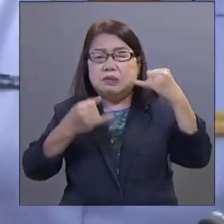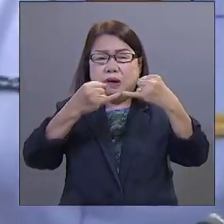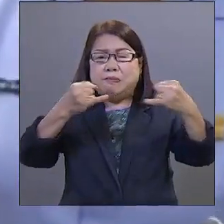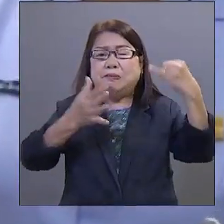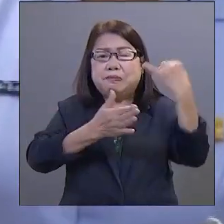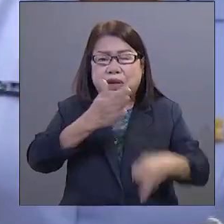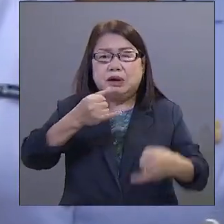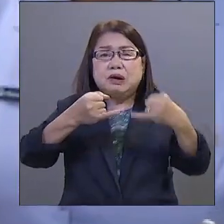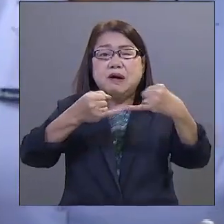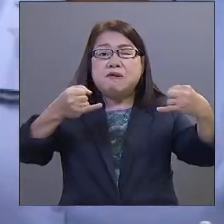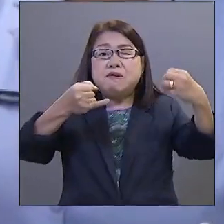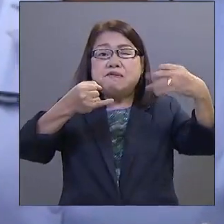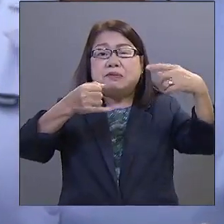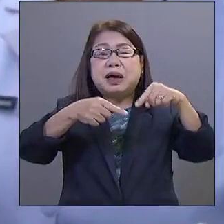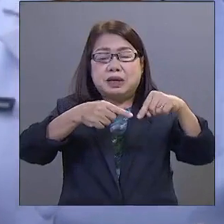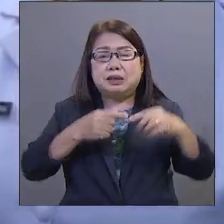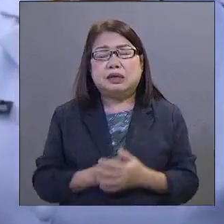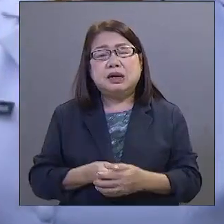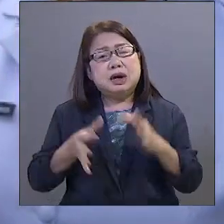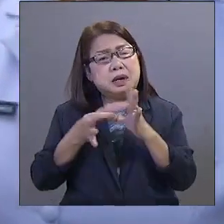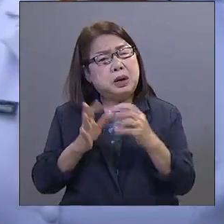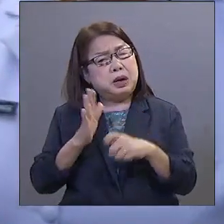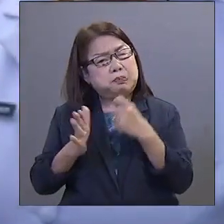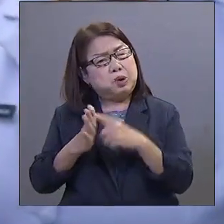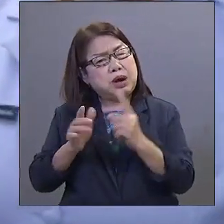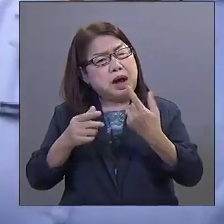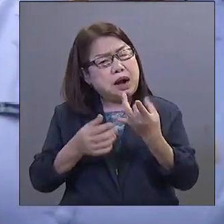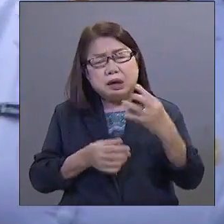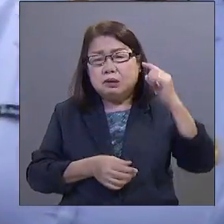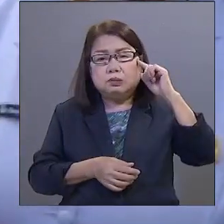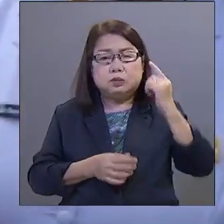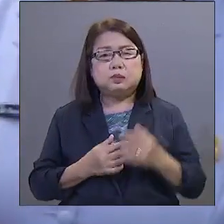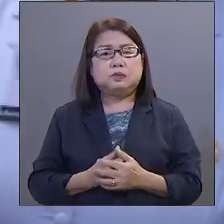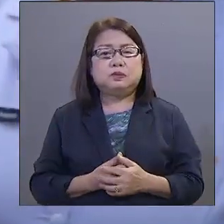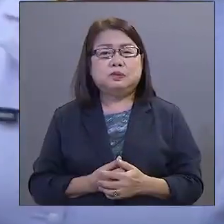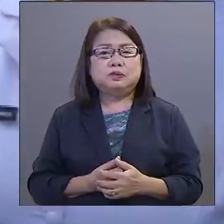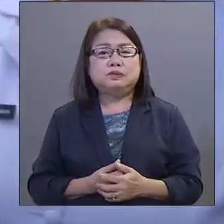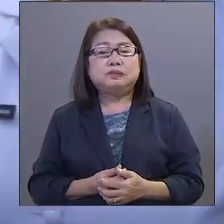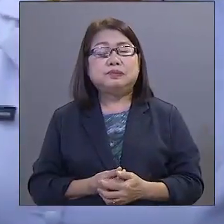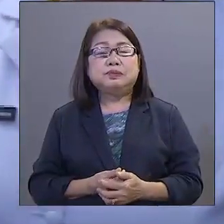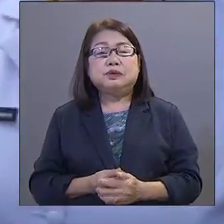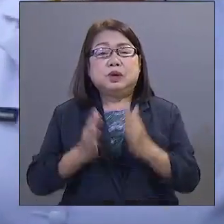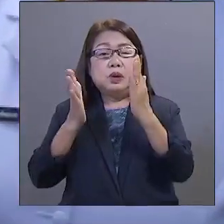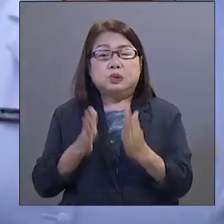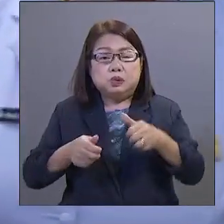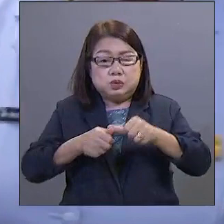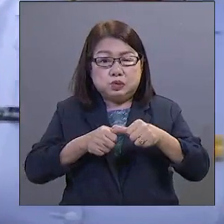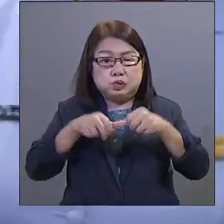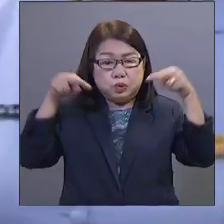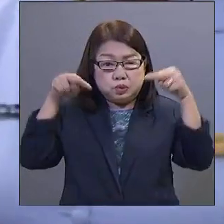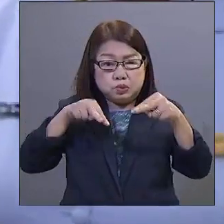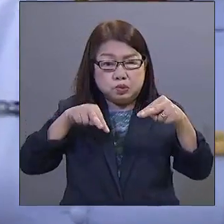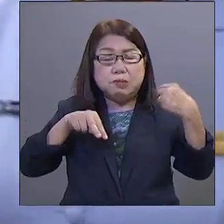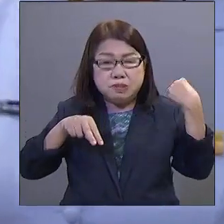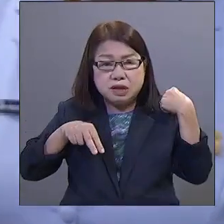าเกิดจากสาเหตุอะไรหรือเปล่าหรือว่าทางคนที่เฝ้าเรือมีอยู่ไหมจะไปจุดยากันยุ